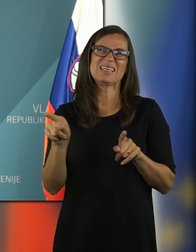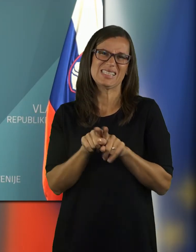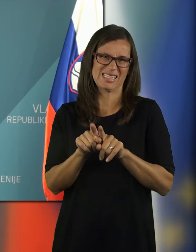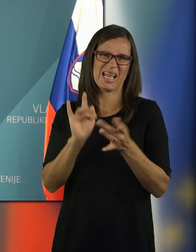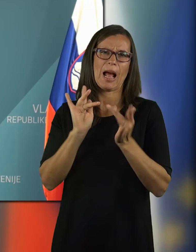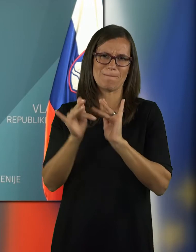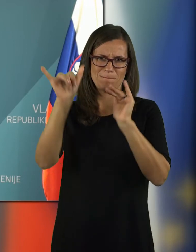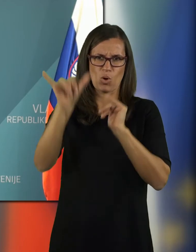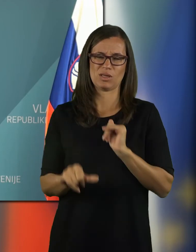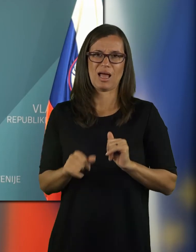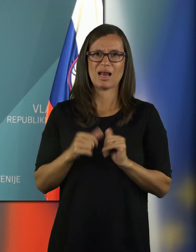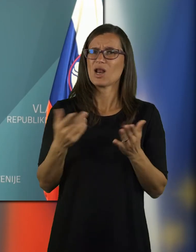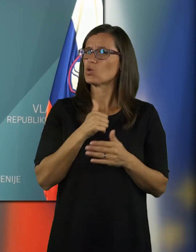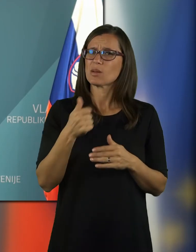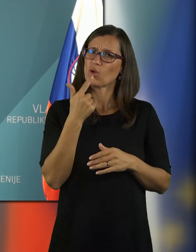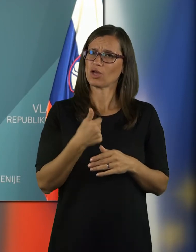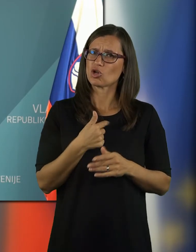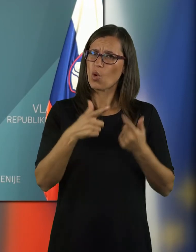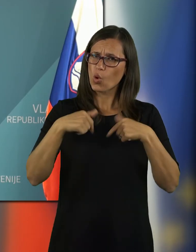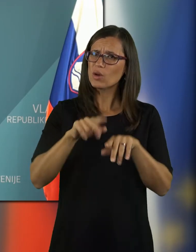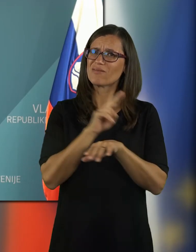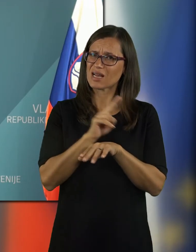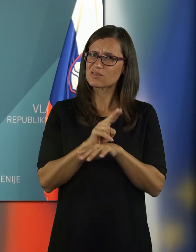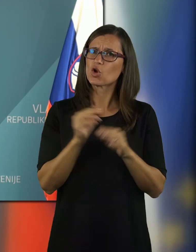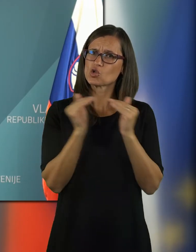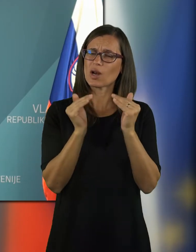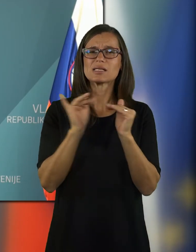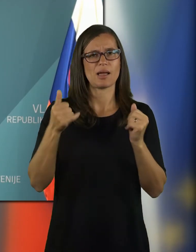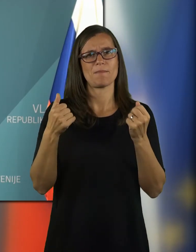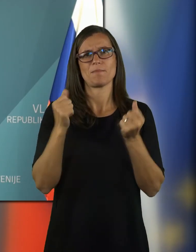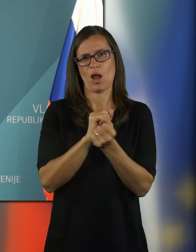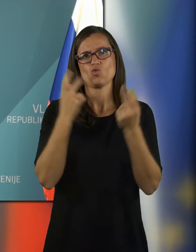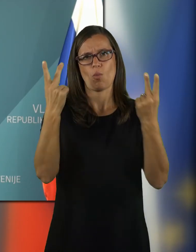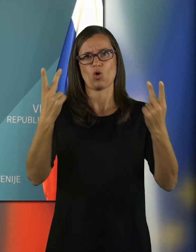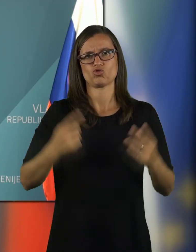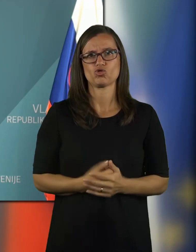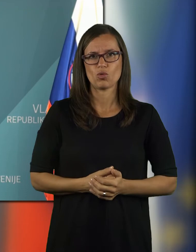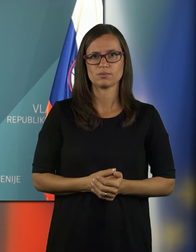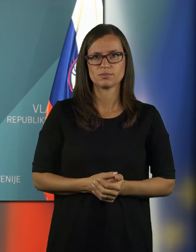portala, lahko rečem samo, da je okoljevarstveno soglasje pravnomočno.